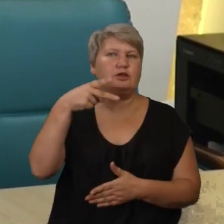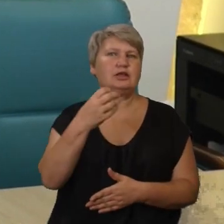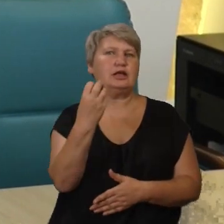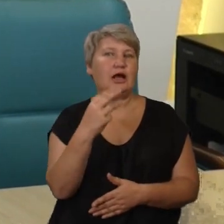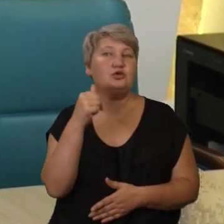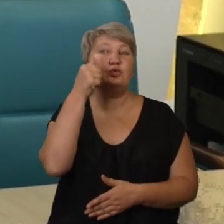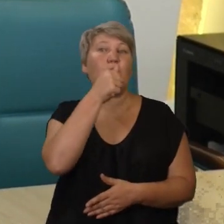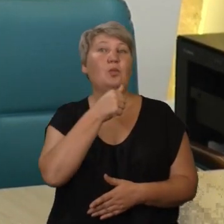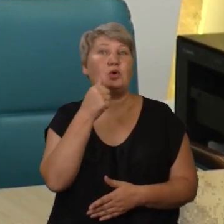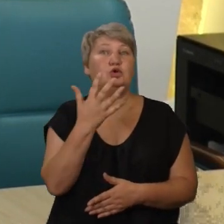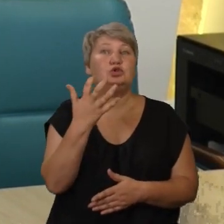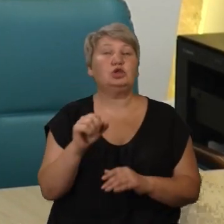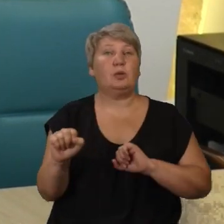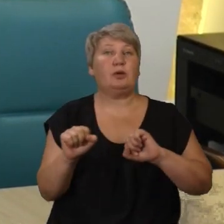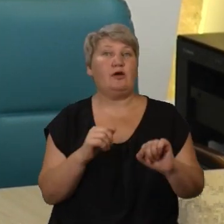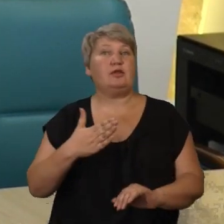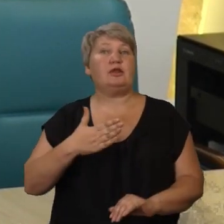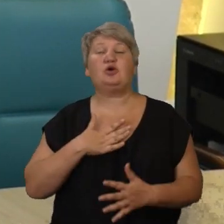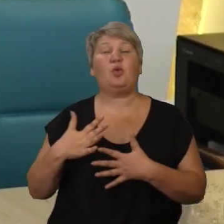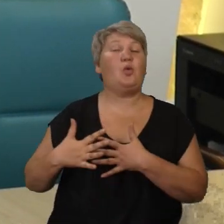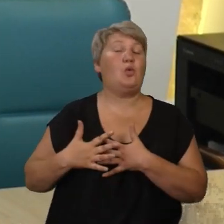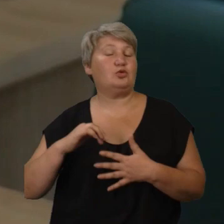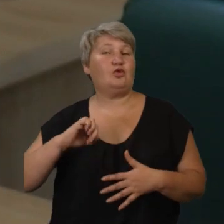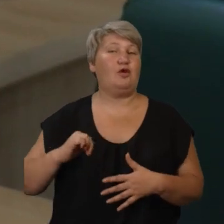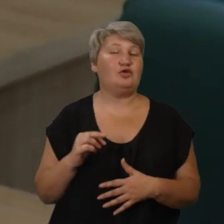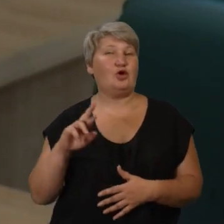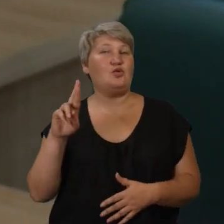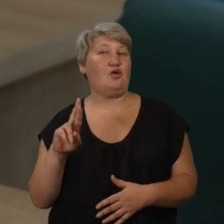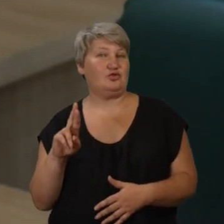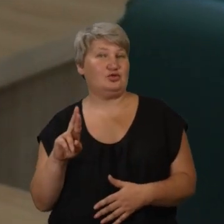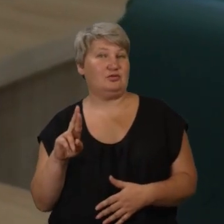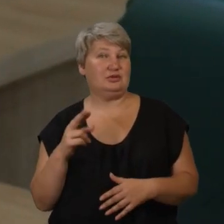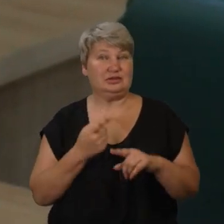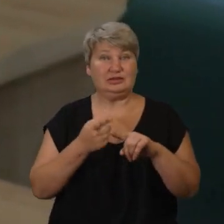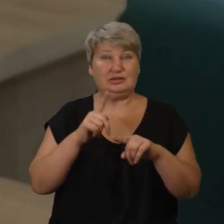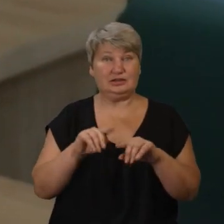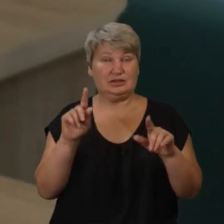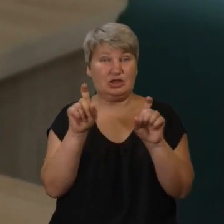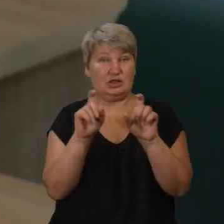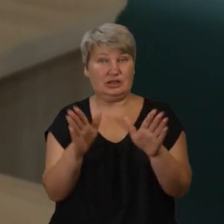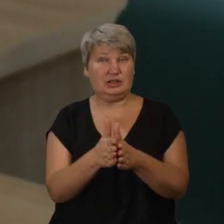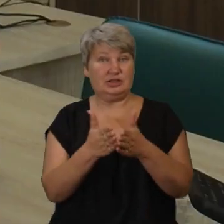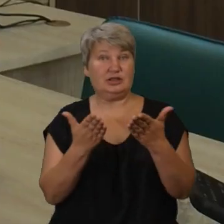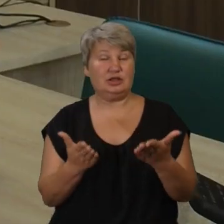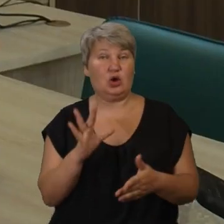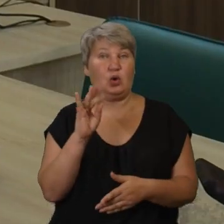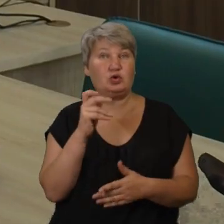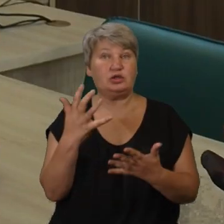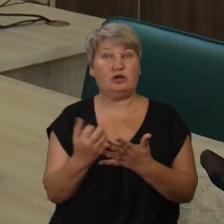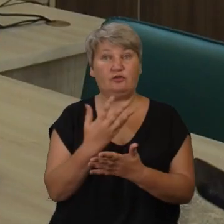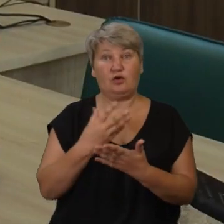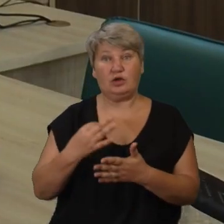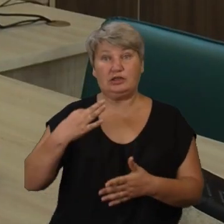році ще за правління нашого улюбленого товариша Януковича цей шкільний посібник Франківський історик Мирослав кошик знайшов у свого сина